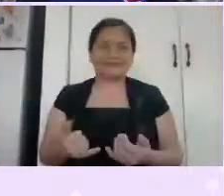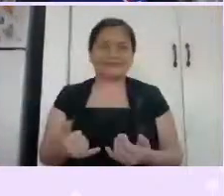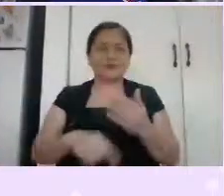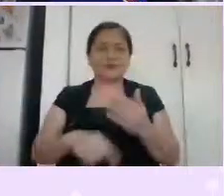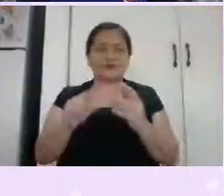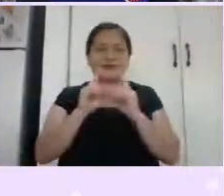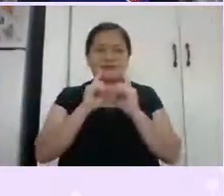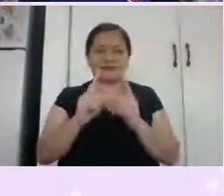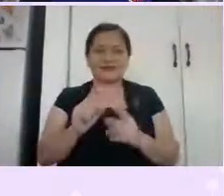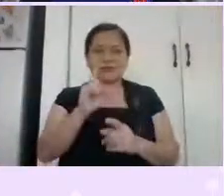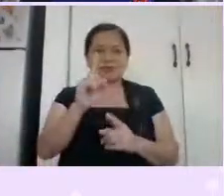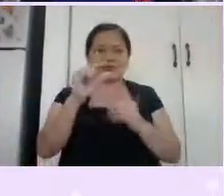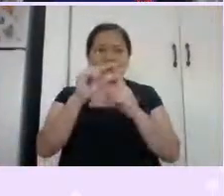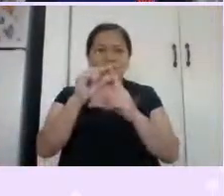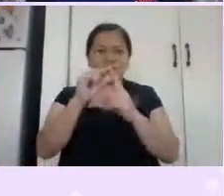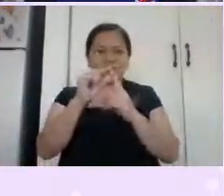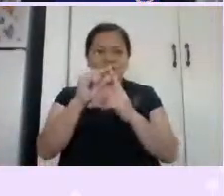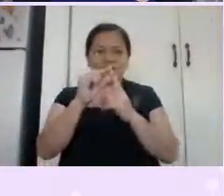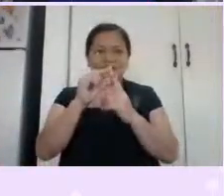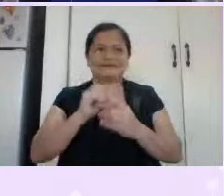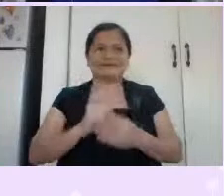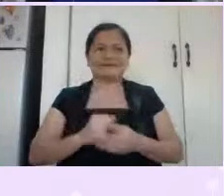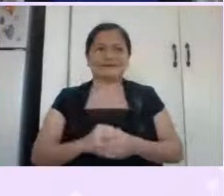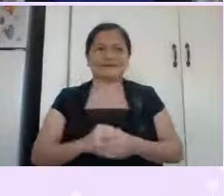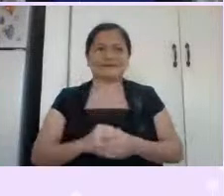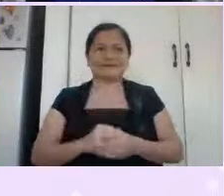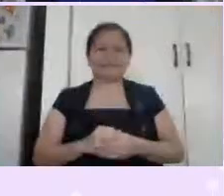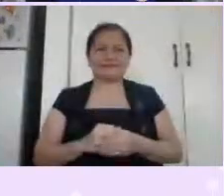po tayong piggy bank.